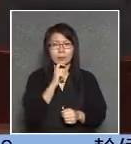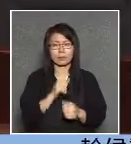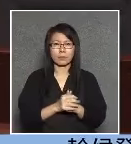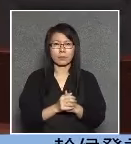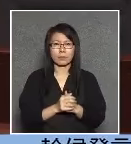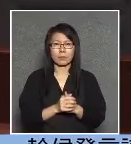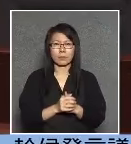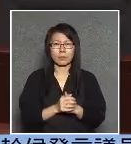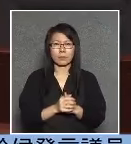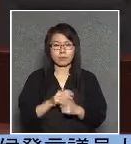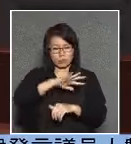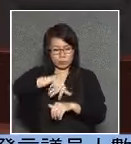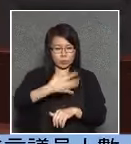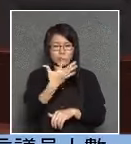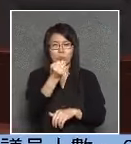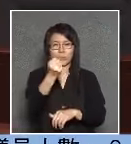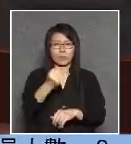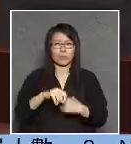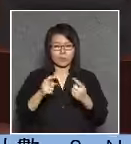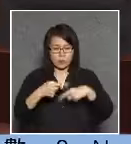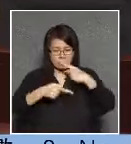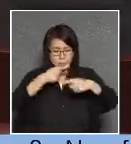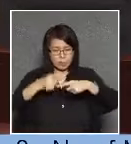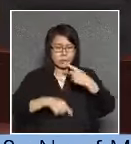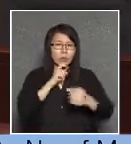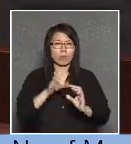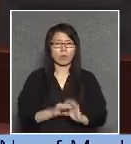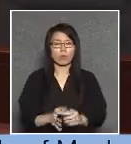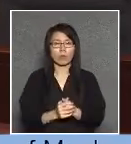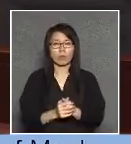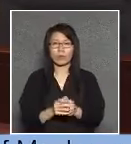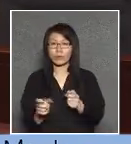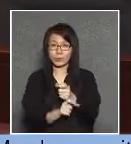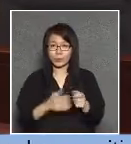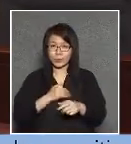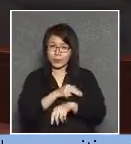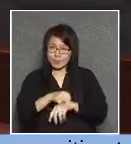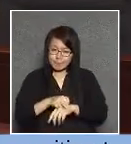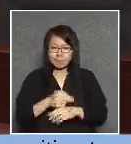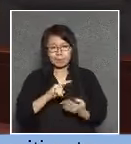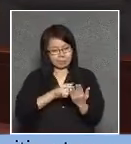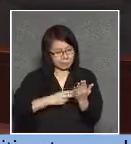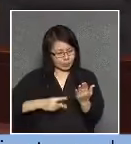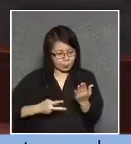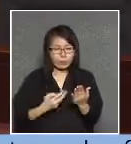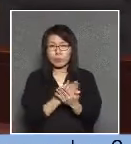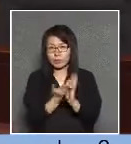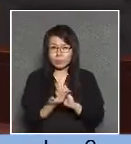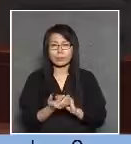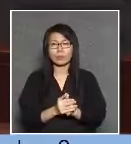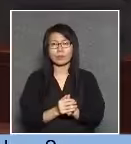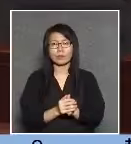了整50個小時去討論有關財政預算的修訂，